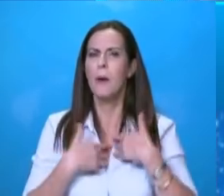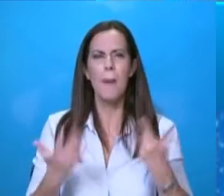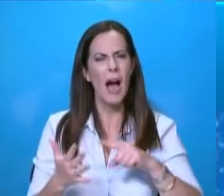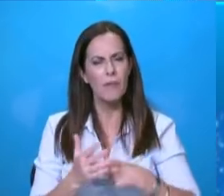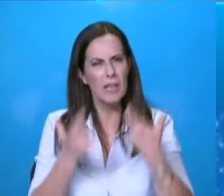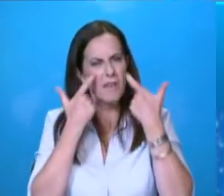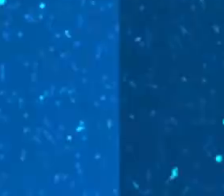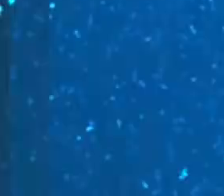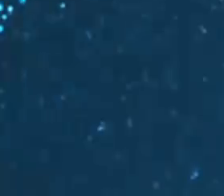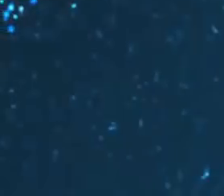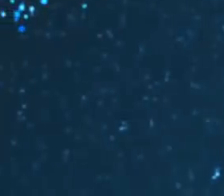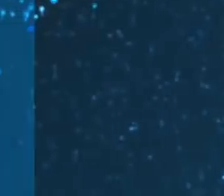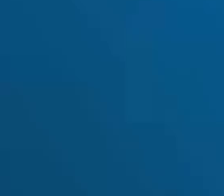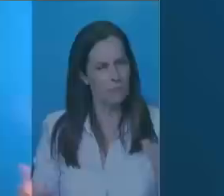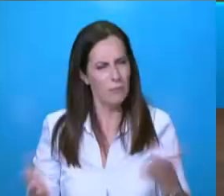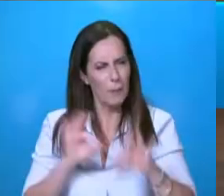יפקחו מטעמם.